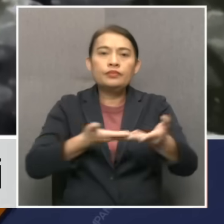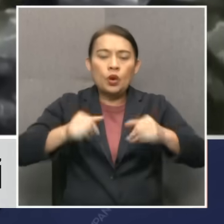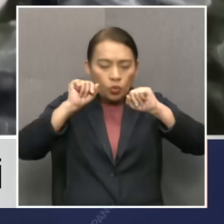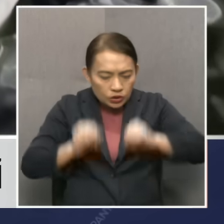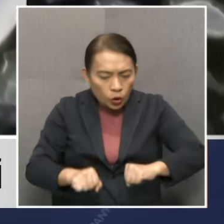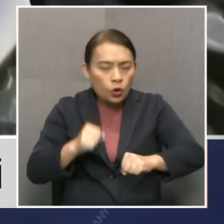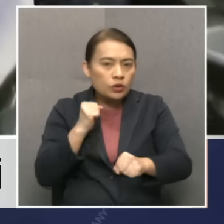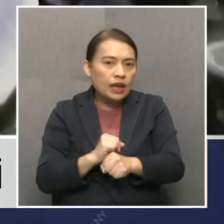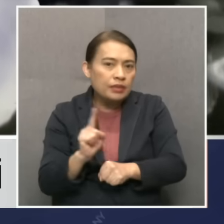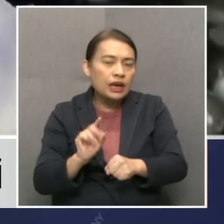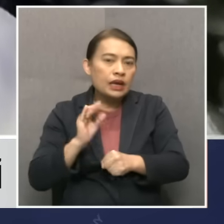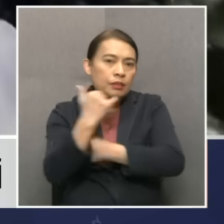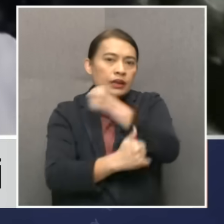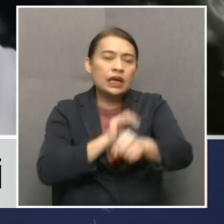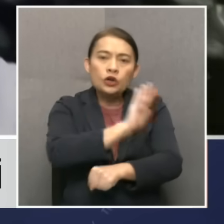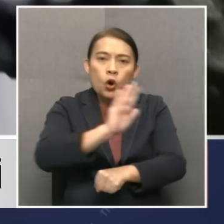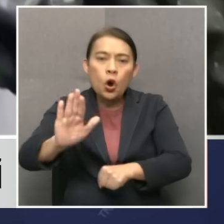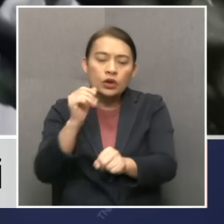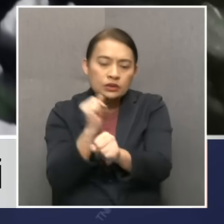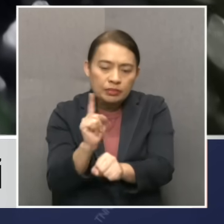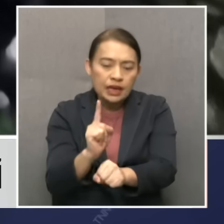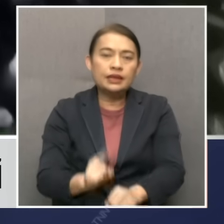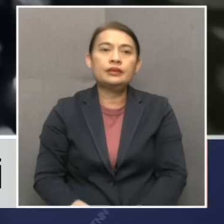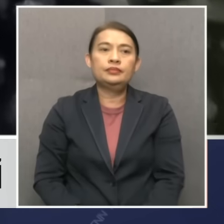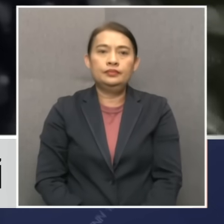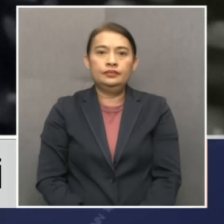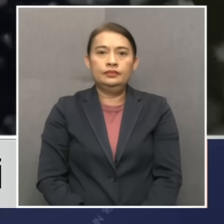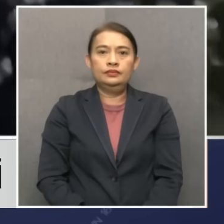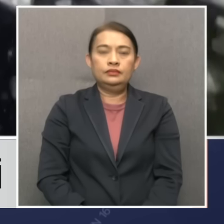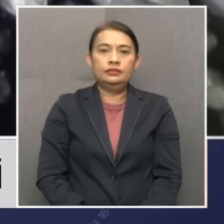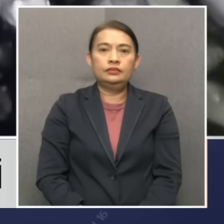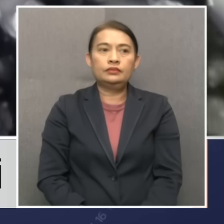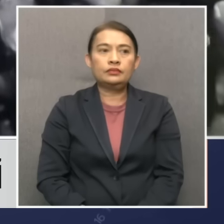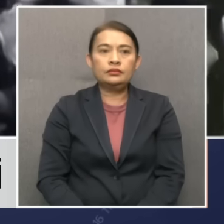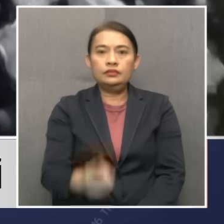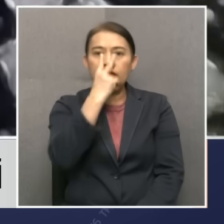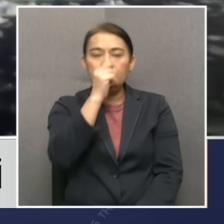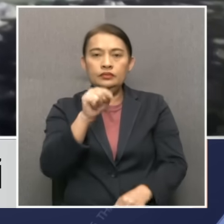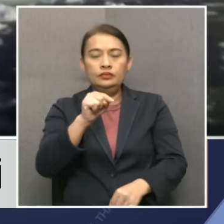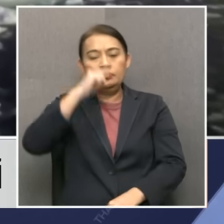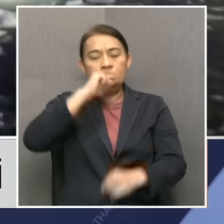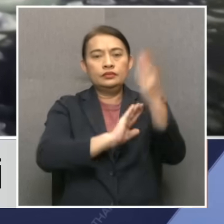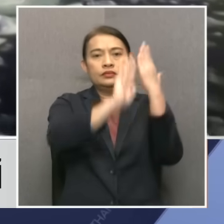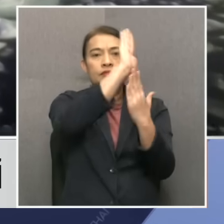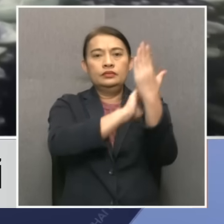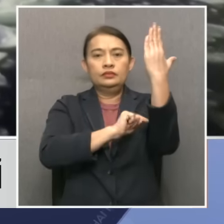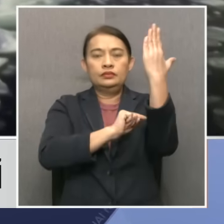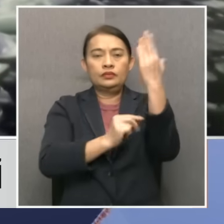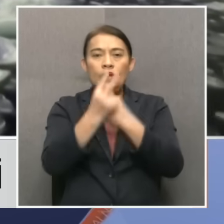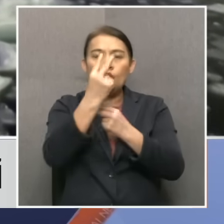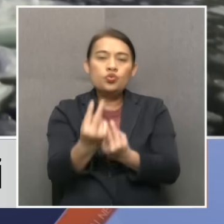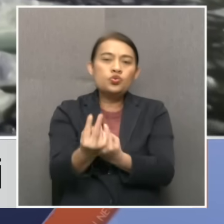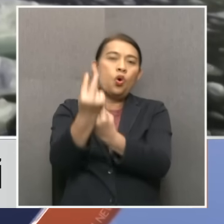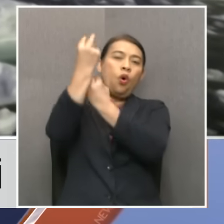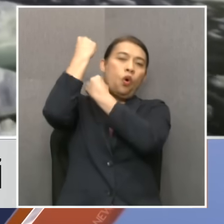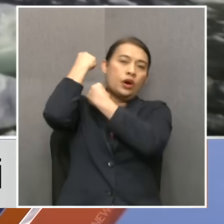อย่างไรสำหรับแต่ละประเทศนะครับ อาจารย์คะย้อนกลับมาในบ้านเรานะคะเรื่องของอุณหภูมิถ้าเราย้อนไปดูเมื่อเมษาที่ผ่านมาก็หนักห